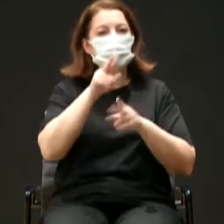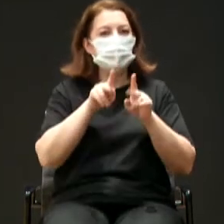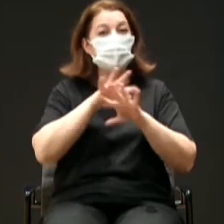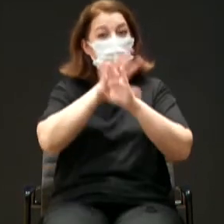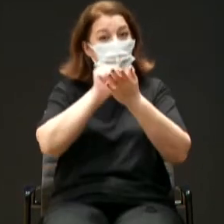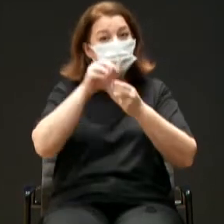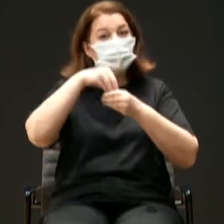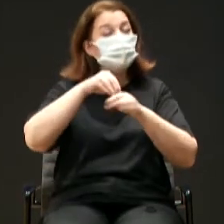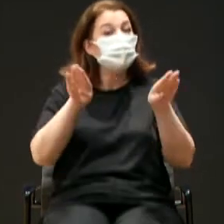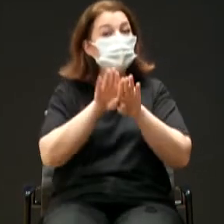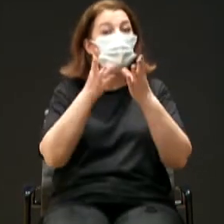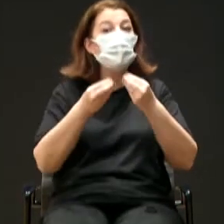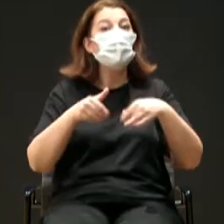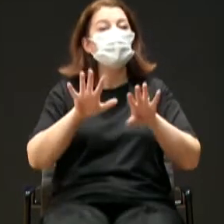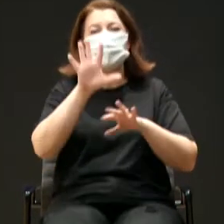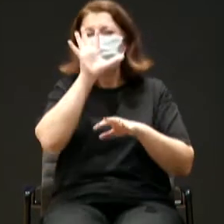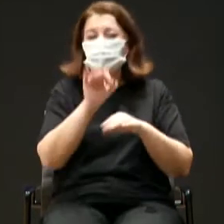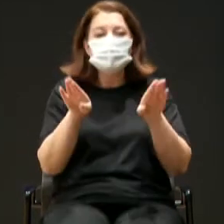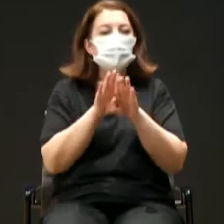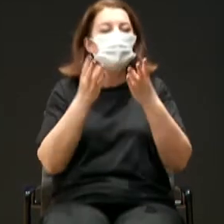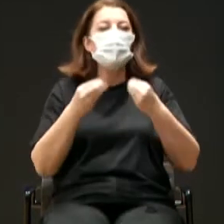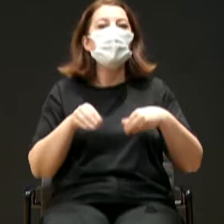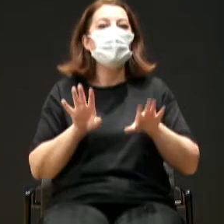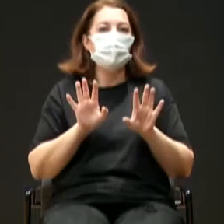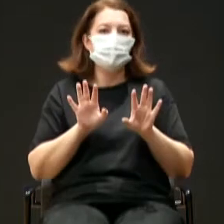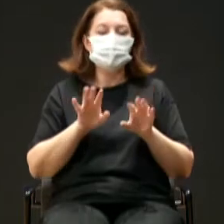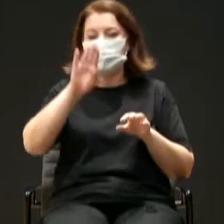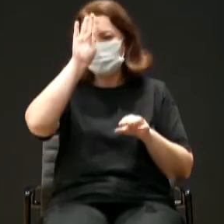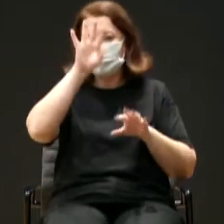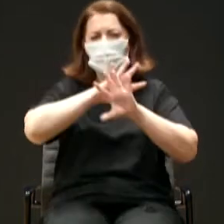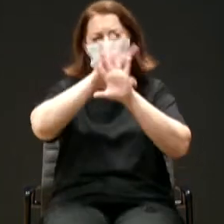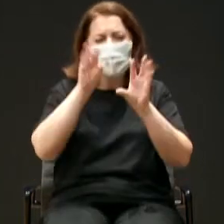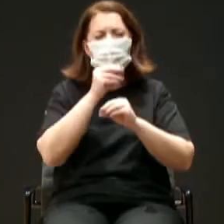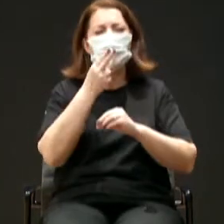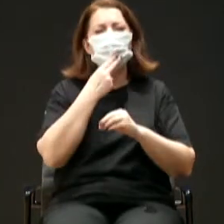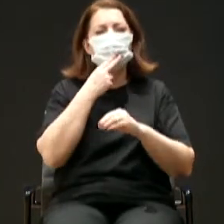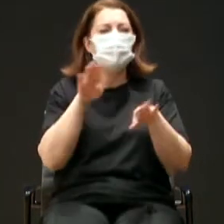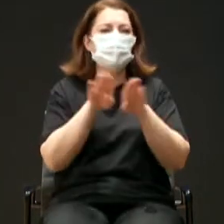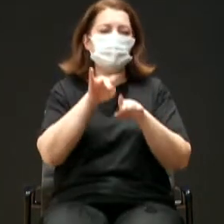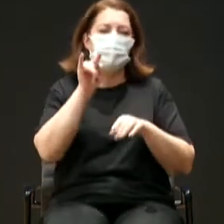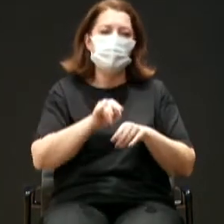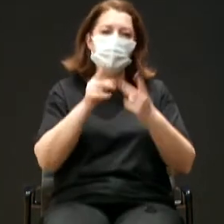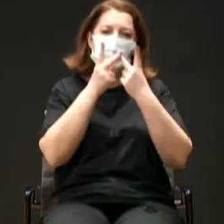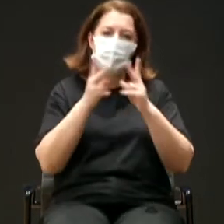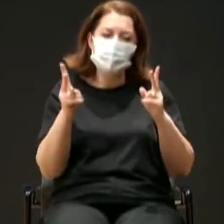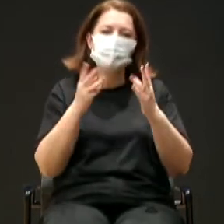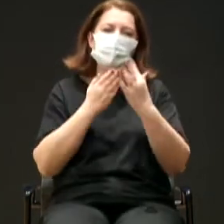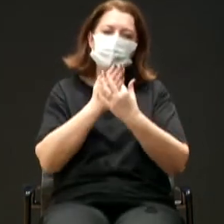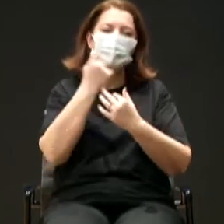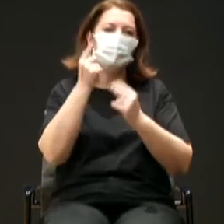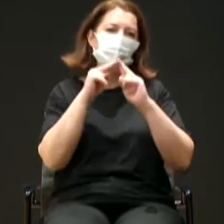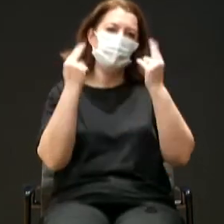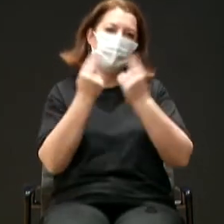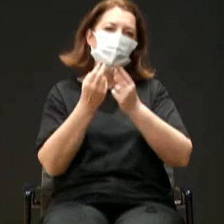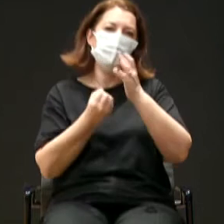herkes için eşitlik sağlanmadan kimse eşit olamaz. İstanbul her kadının eşit hak ve özgürlüklere erişebildiği bir dünya